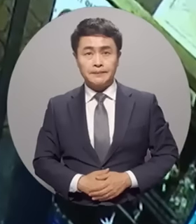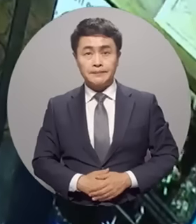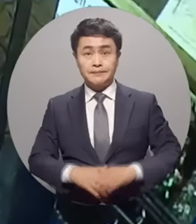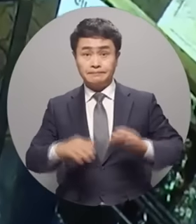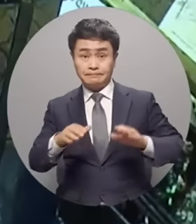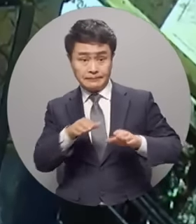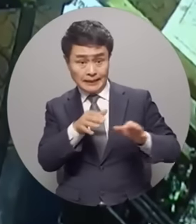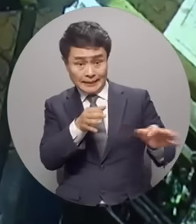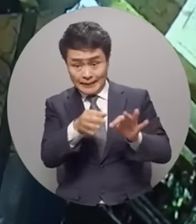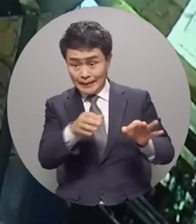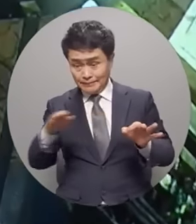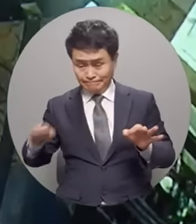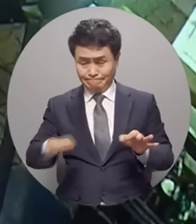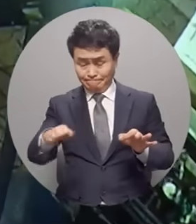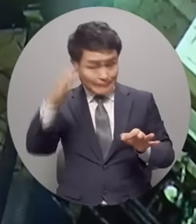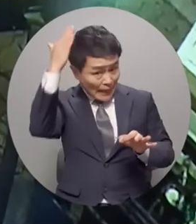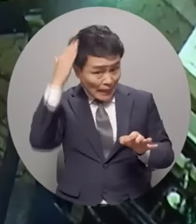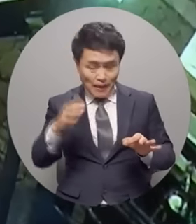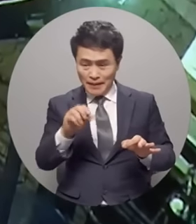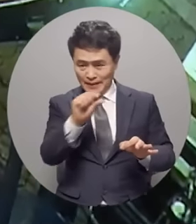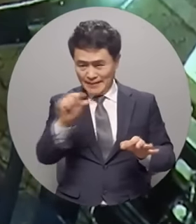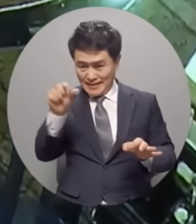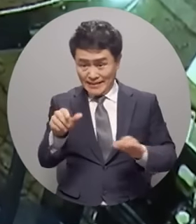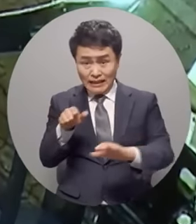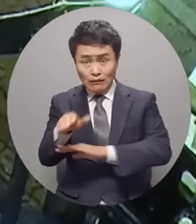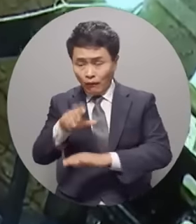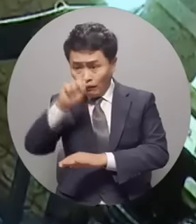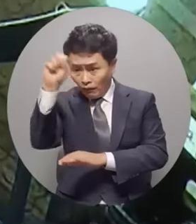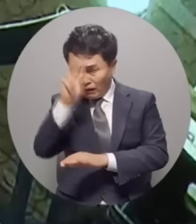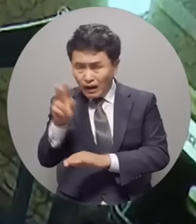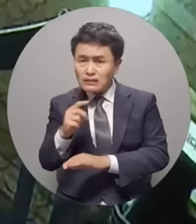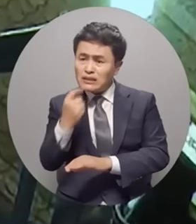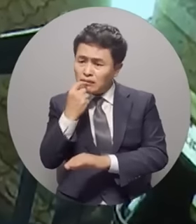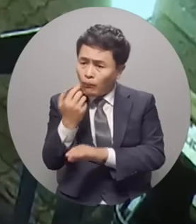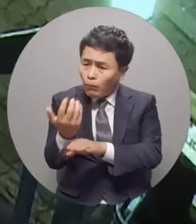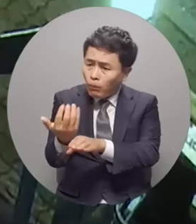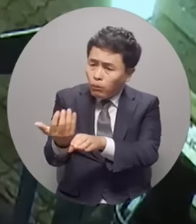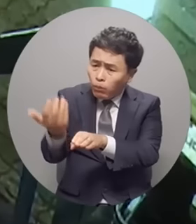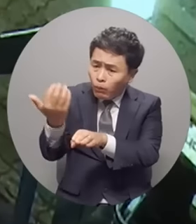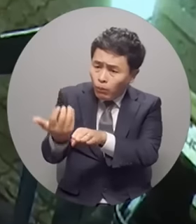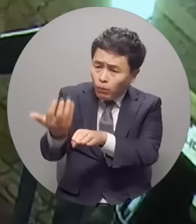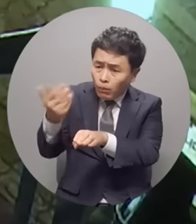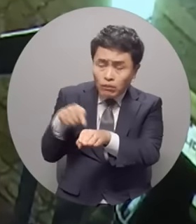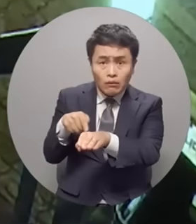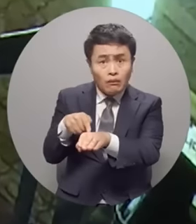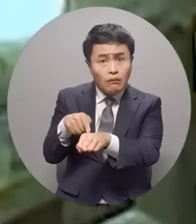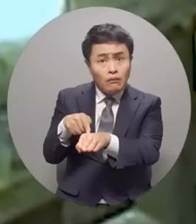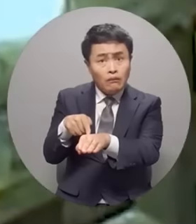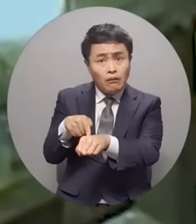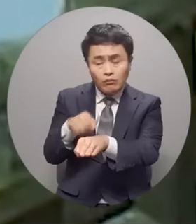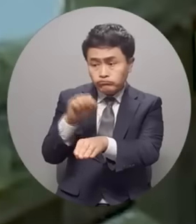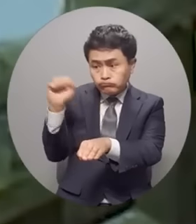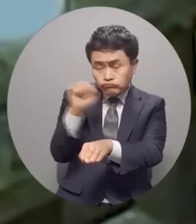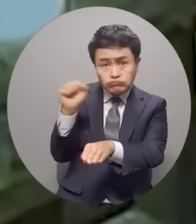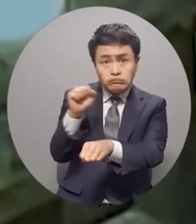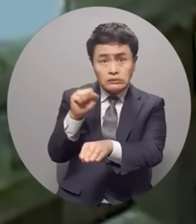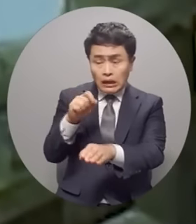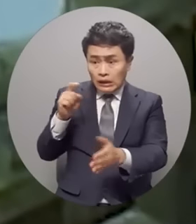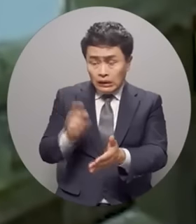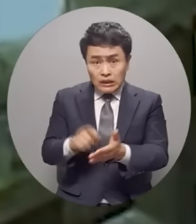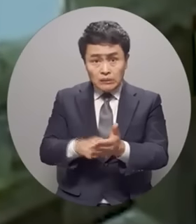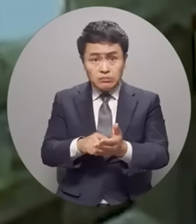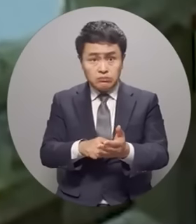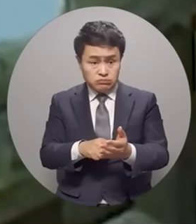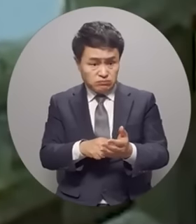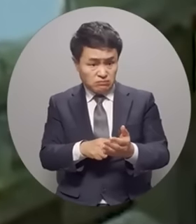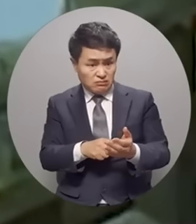가게 앞에 주차된 검은색 테슬라 차량에서 갑자기 흰 연기가 나기 시작합니다. 운전자가 황급히 소화기를